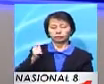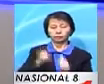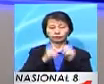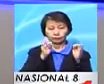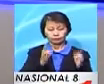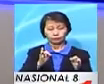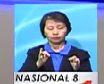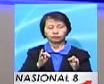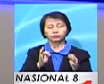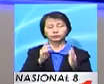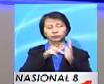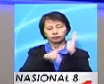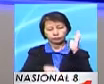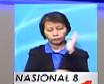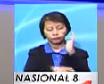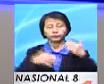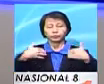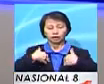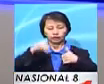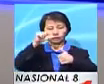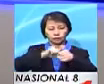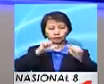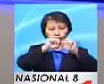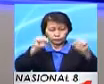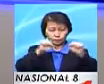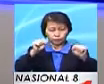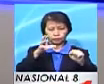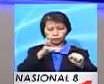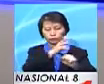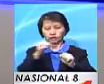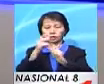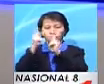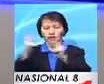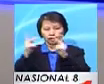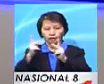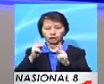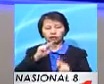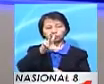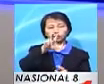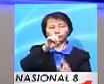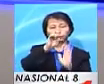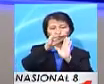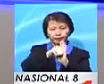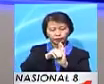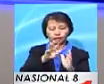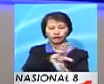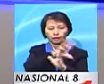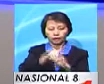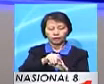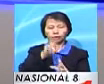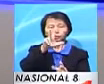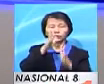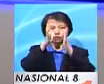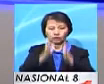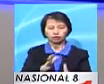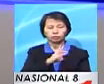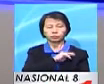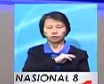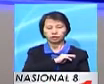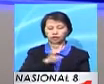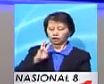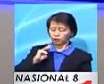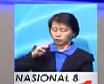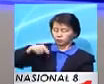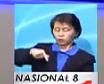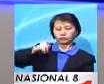transformasi Parlimen. Sesi berkenaan diadakan setiap Selasa dan Khamis selama 30 minit membabitkan tiga orang menteri. MQT